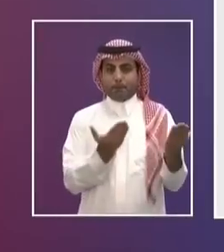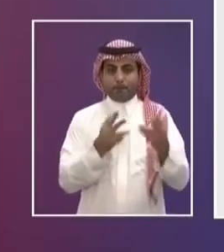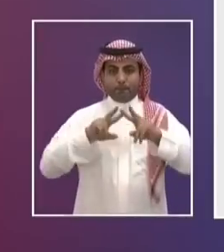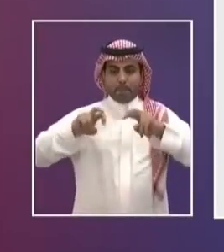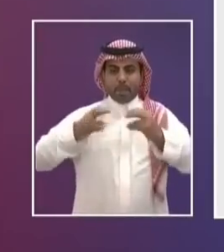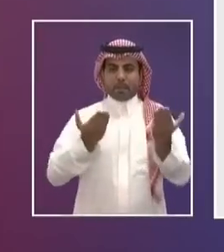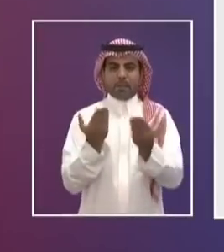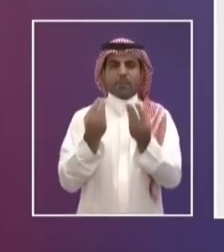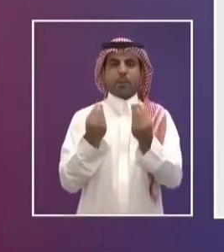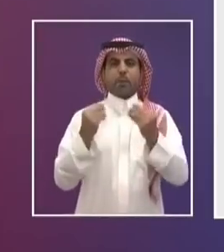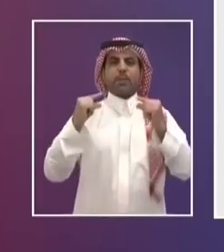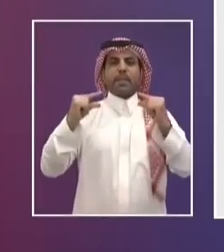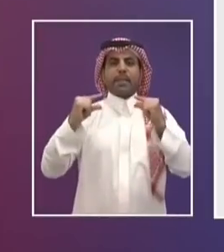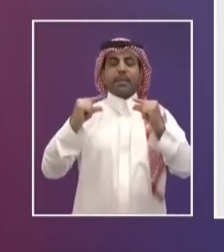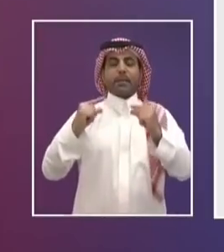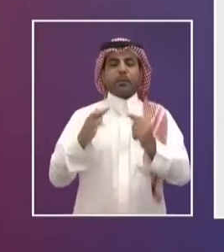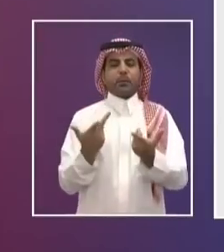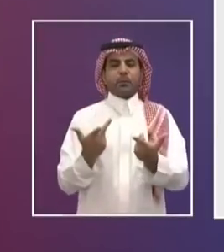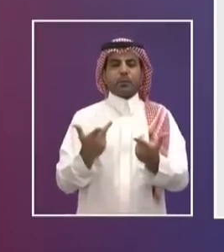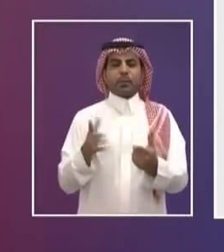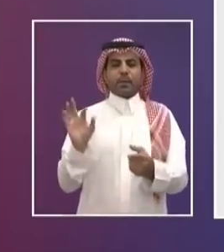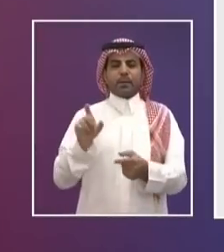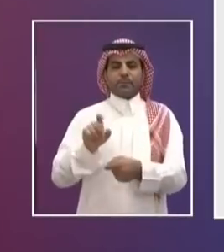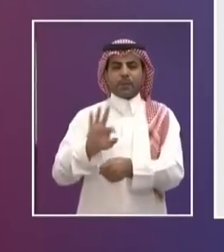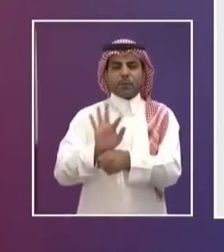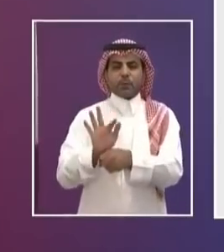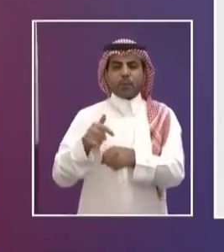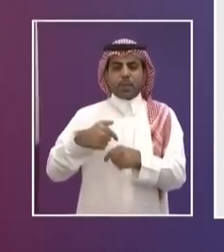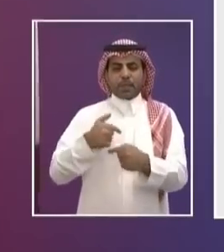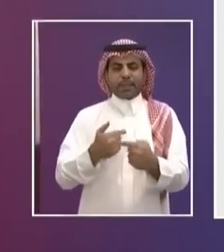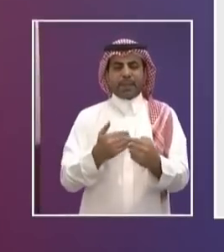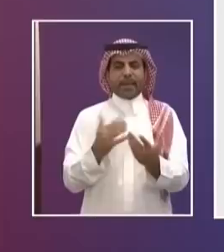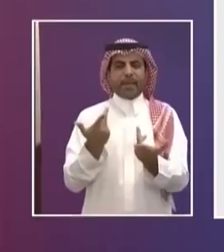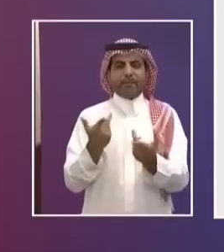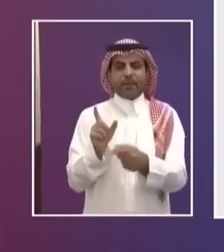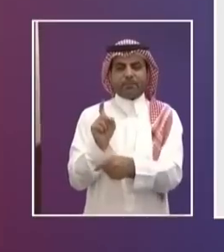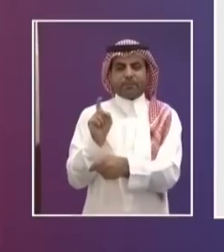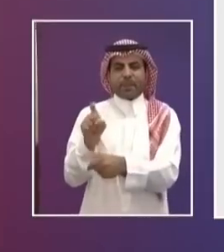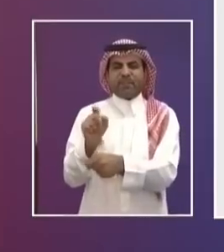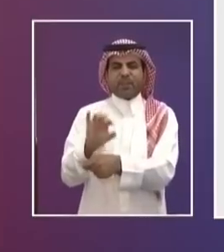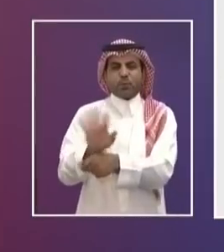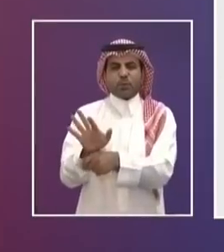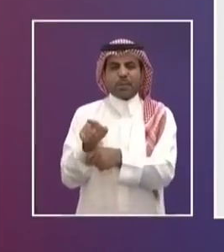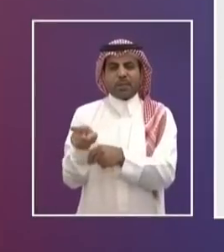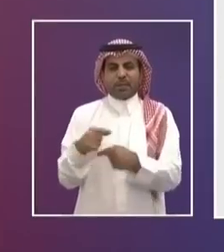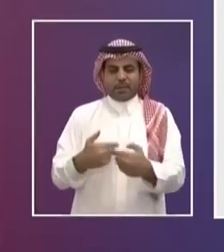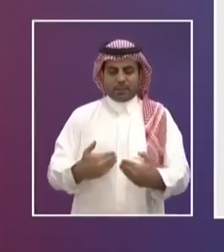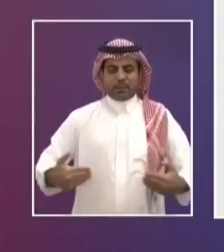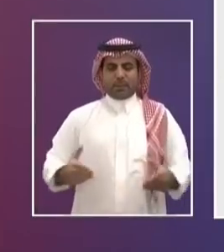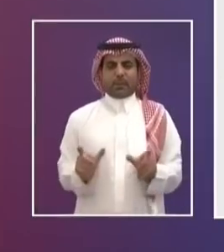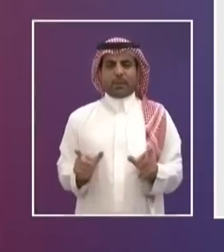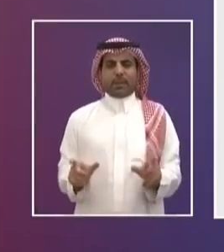مستمر والدراسات مستمرة لمعرفة الشكل والنمط والقدرة الكاملة ومداها